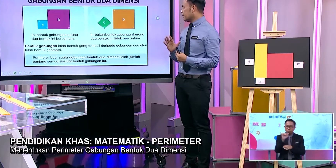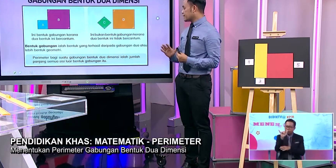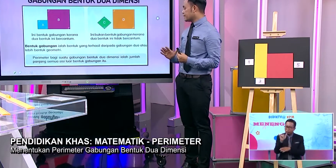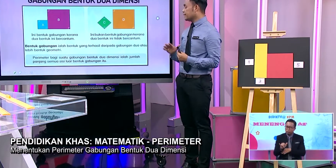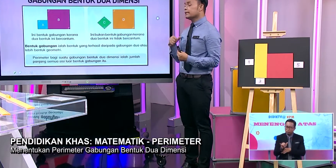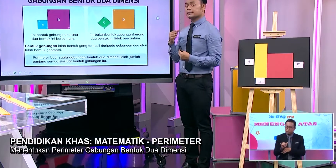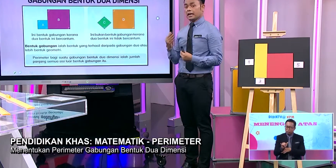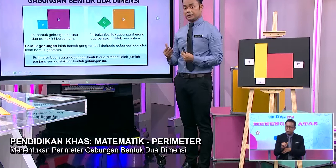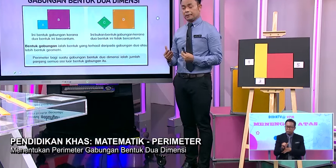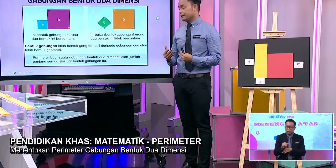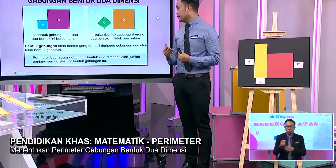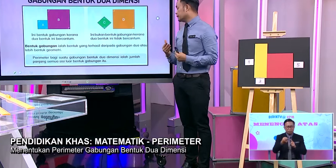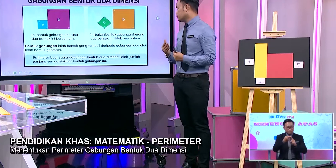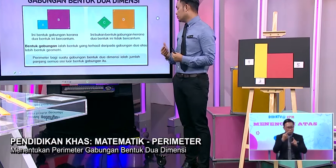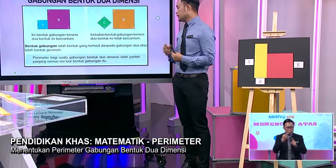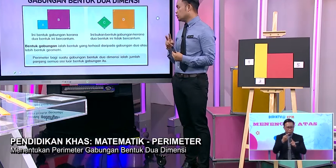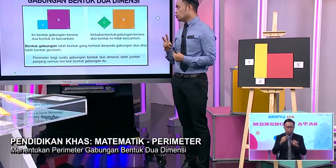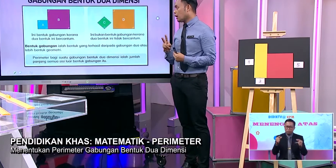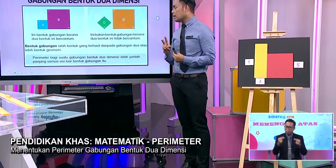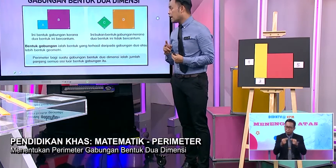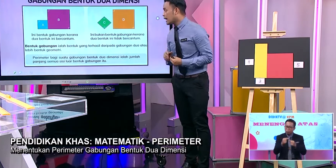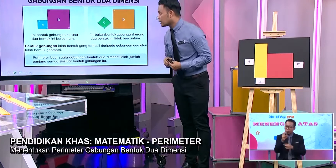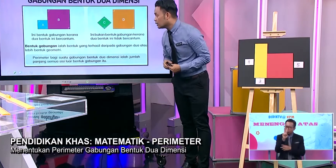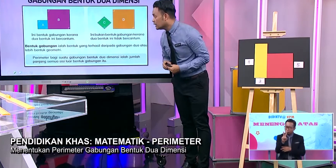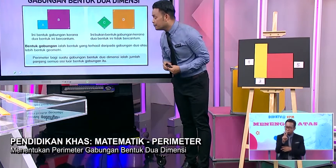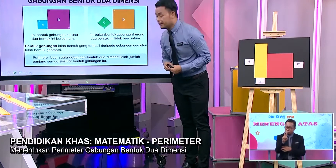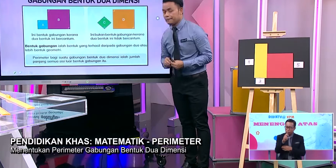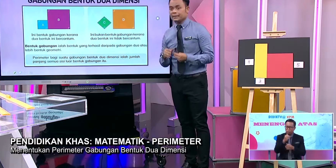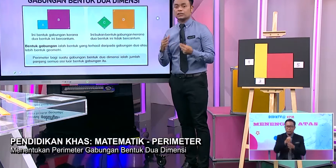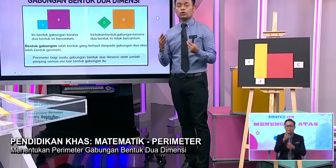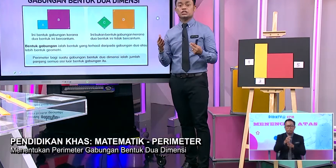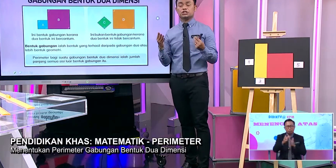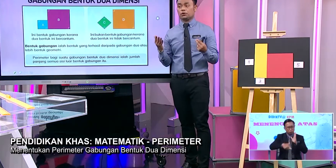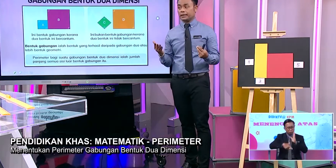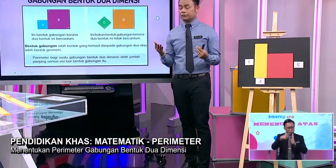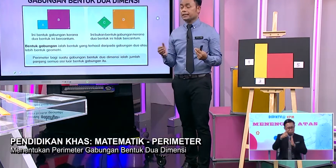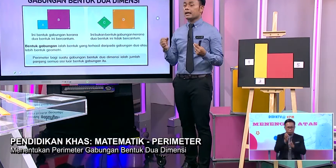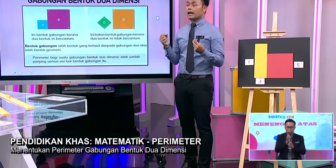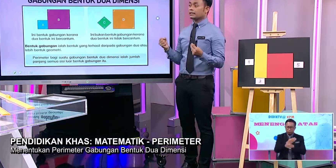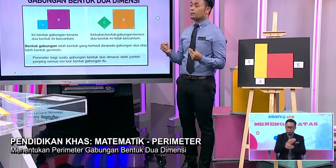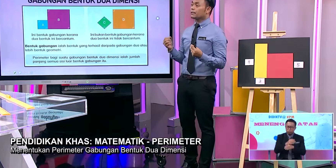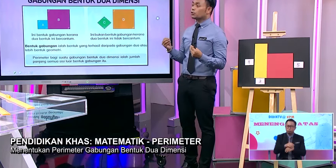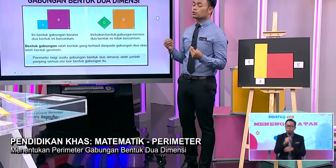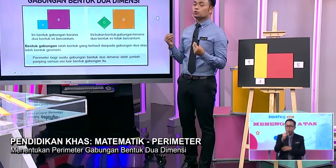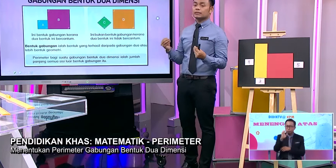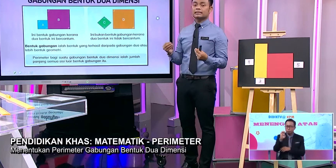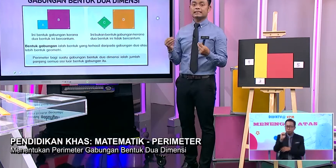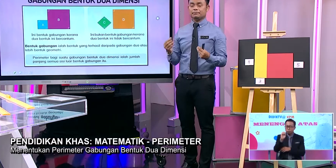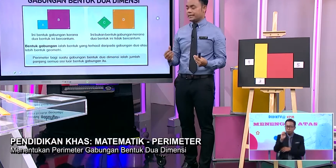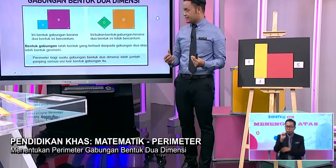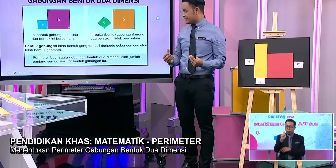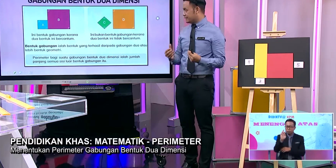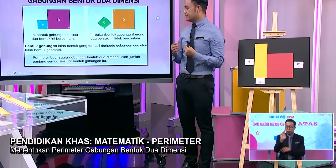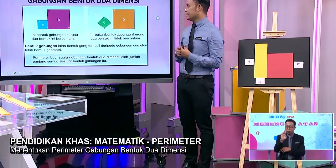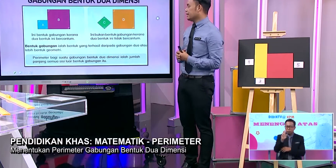terhasil daripada Gabungan dua atau lebih bentuk geometri atau bentuk dua